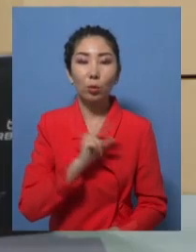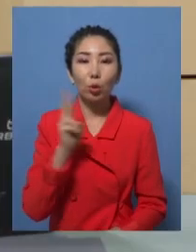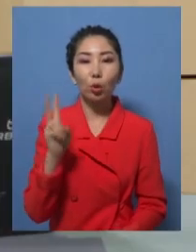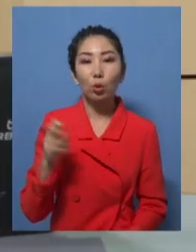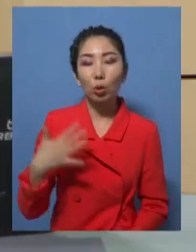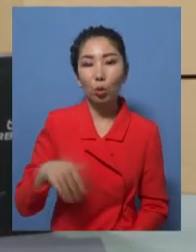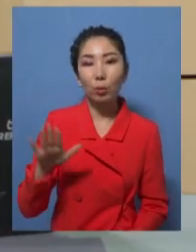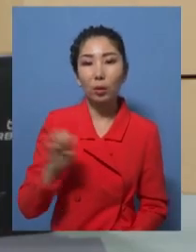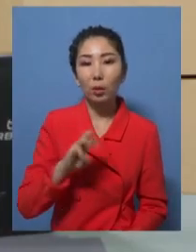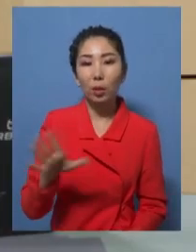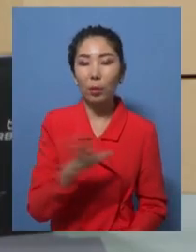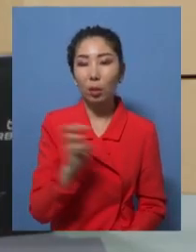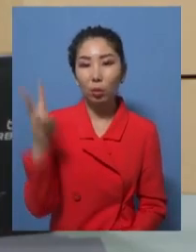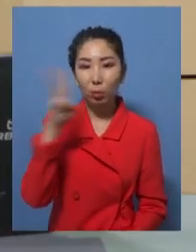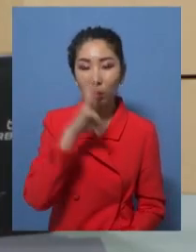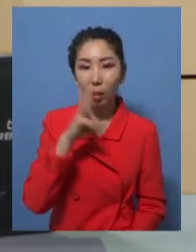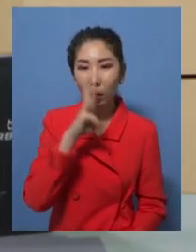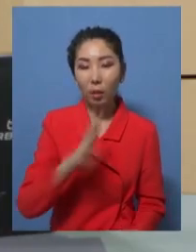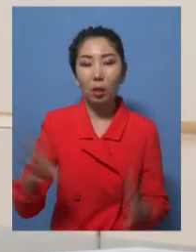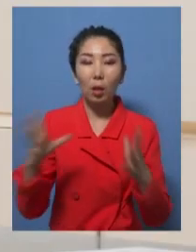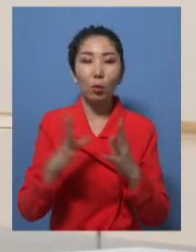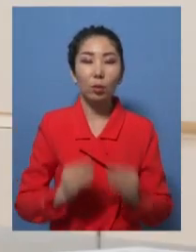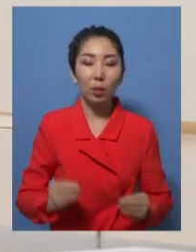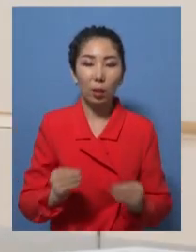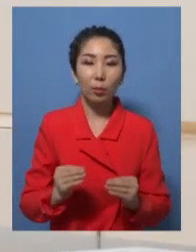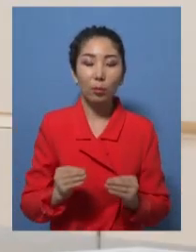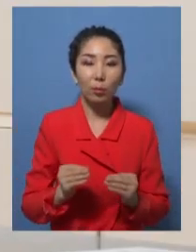250 мың теңге еңбегі қалған ғой. Мәселе сонда болып тұр. Осындай